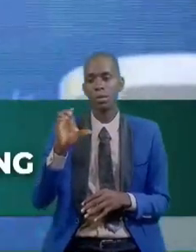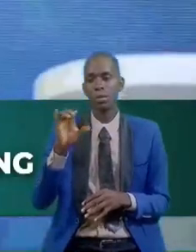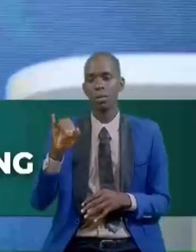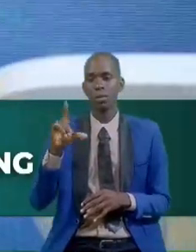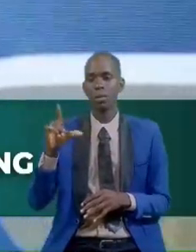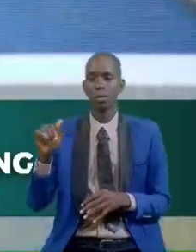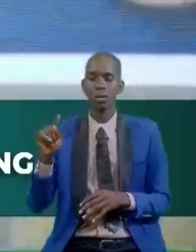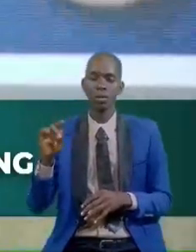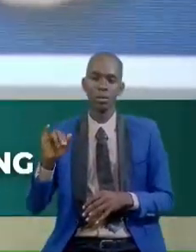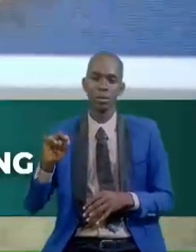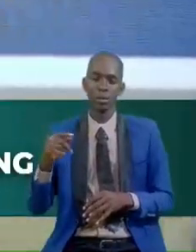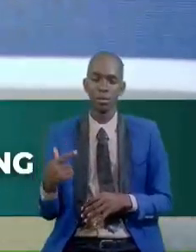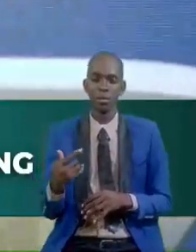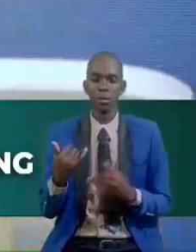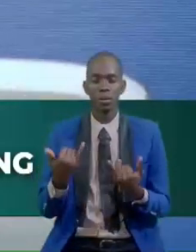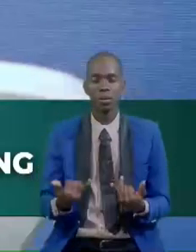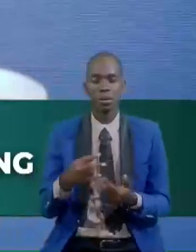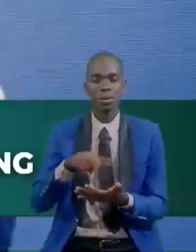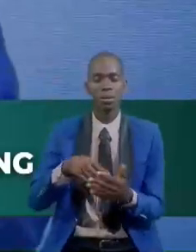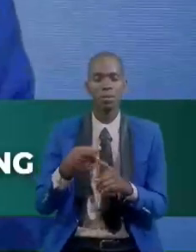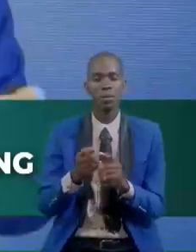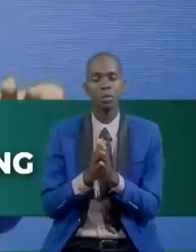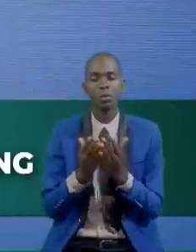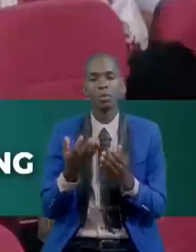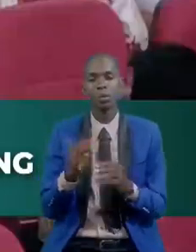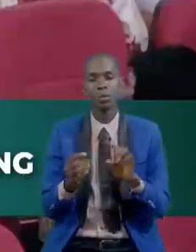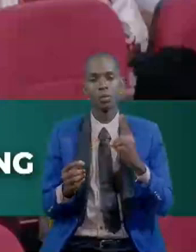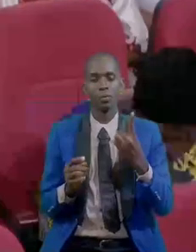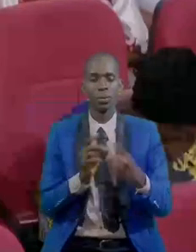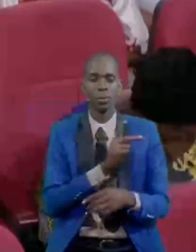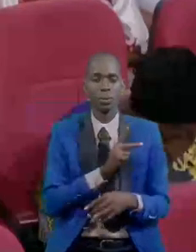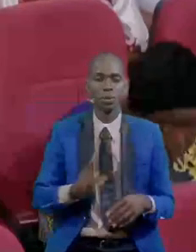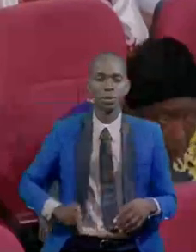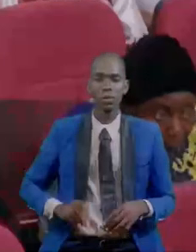population vacillante. En 1er roi, chapitre 18,